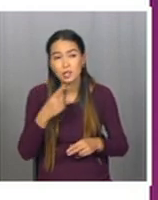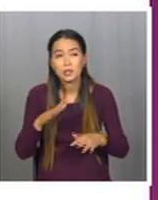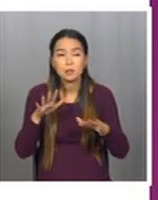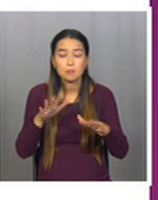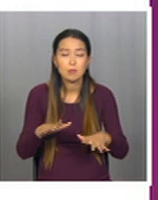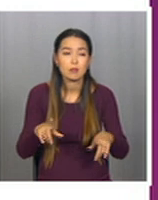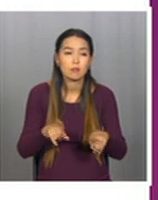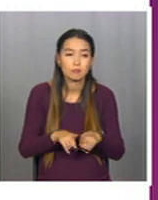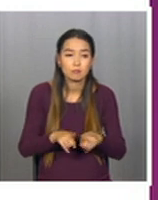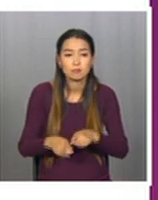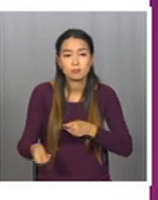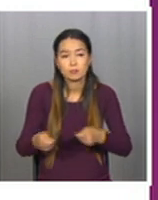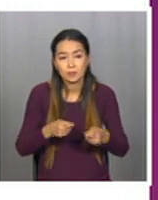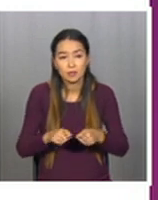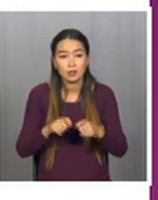бастады.